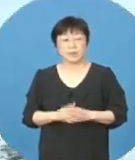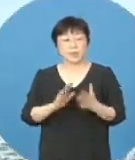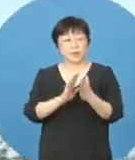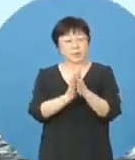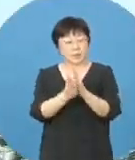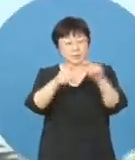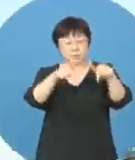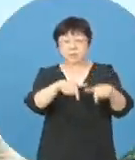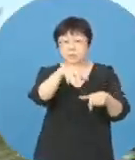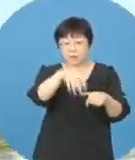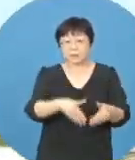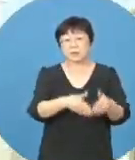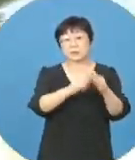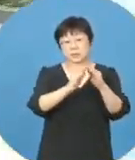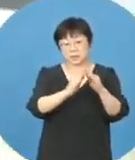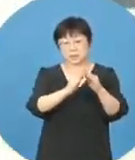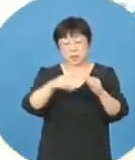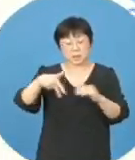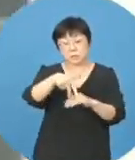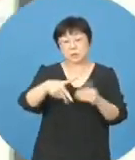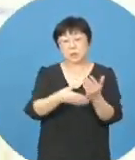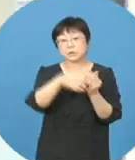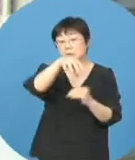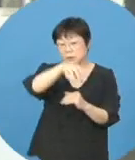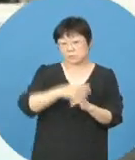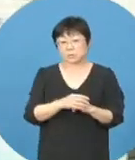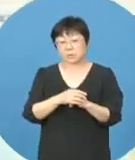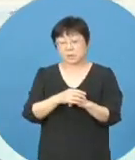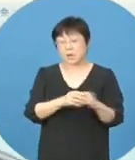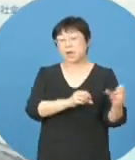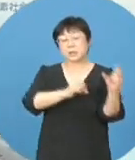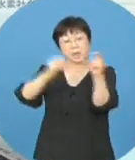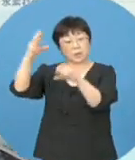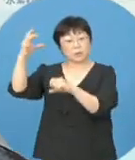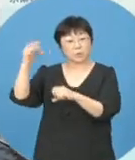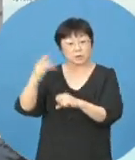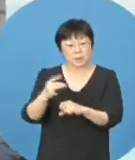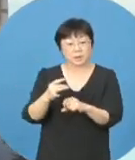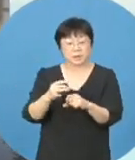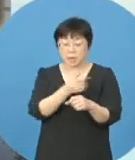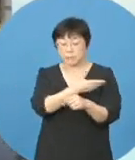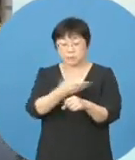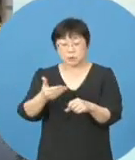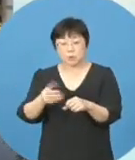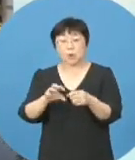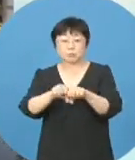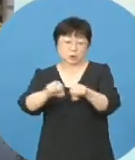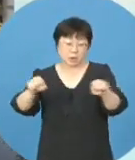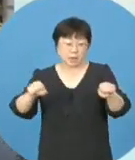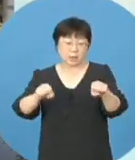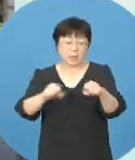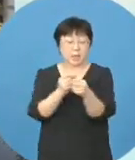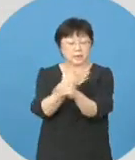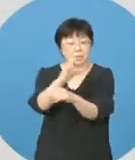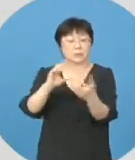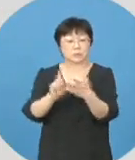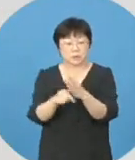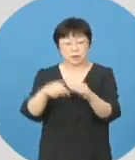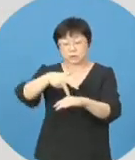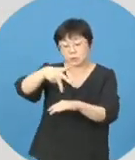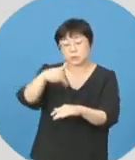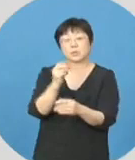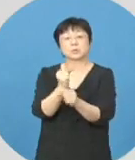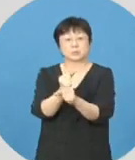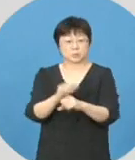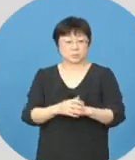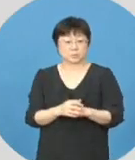県庁の西側に設置された水素ステーションは、太陽光発電の電気で水を分解して燃料となる水素を作ります